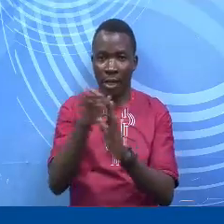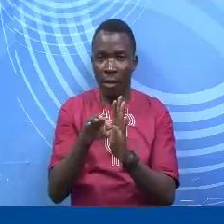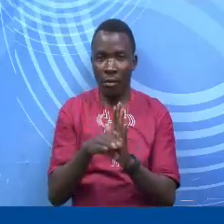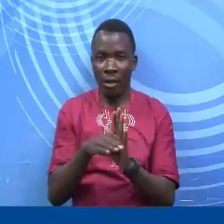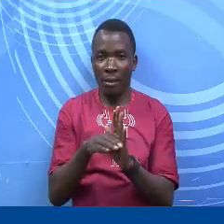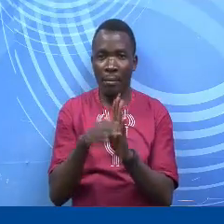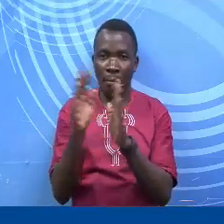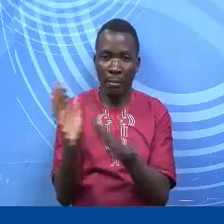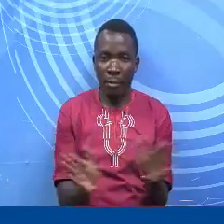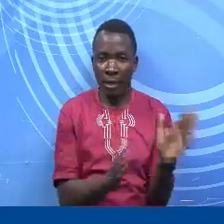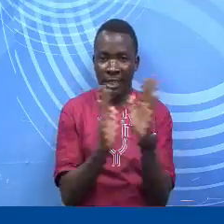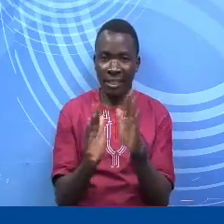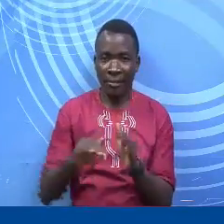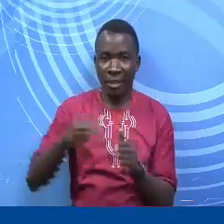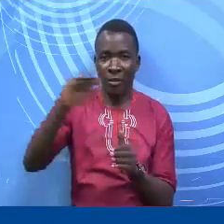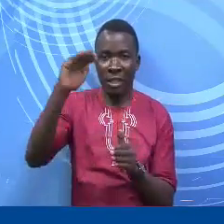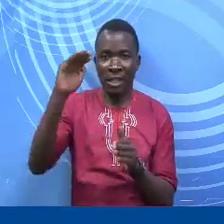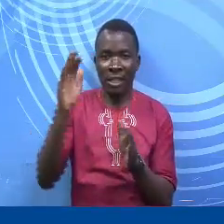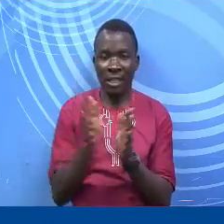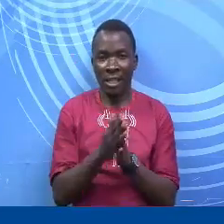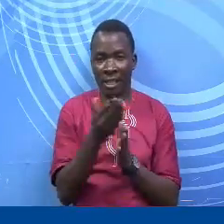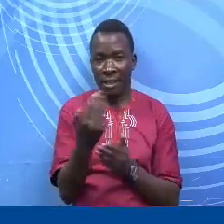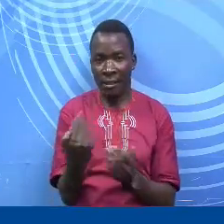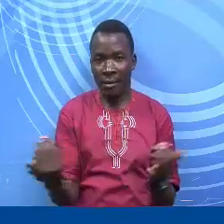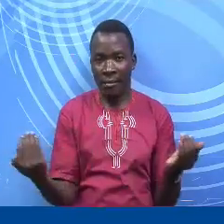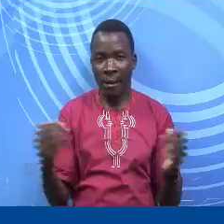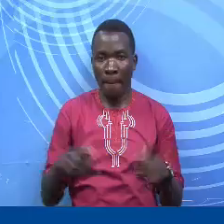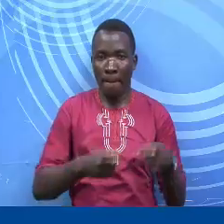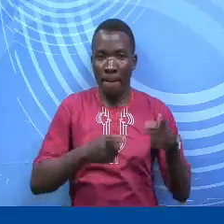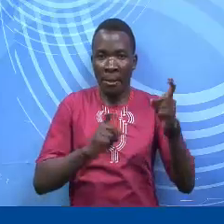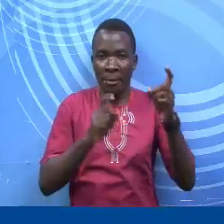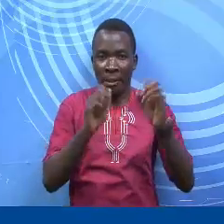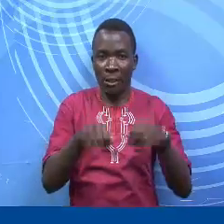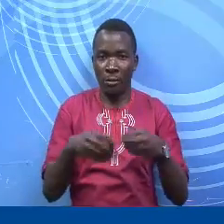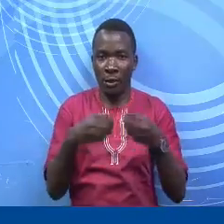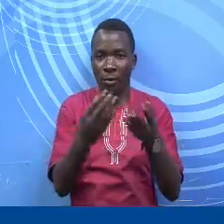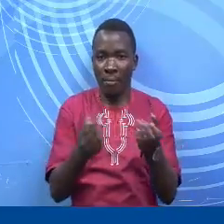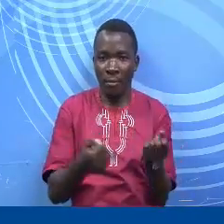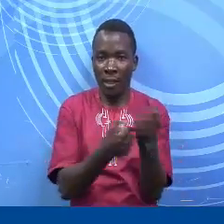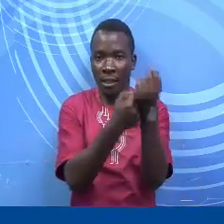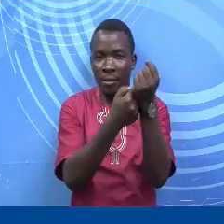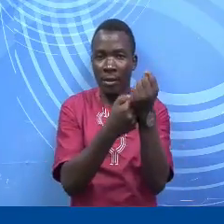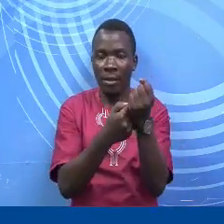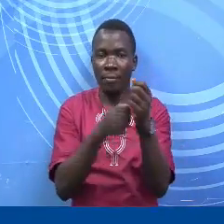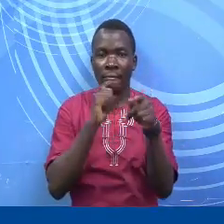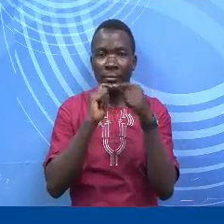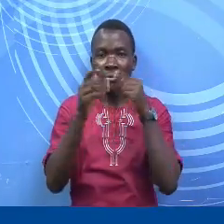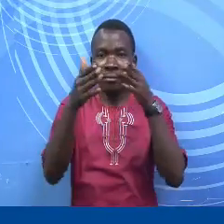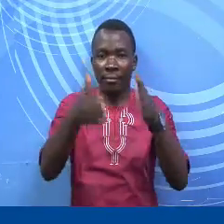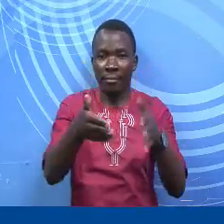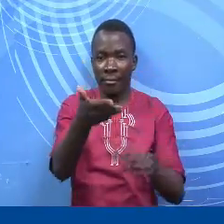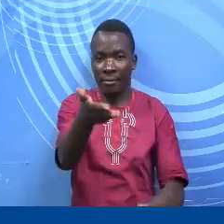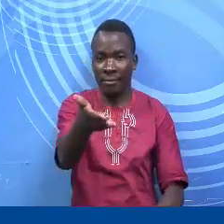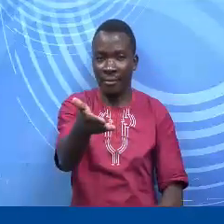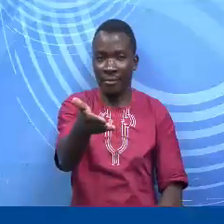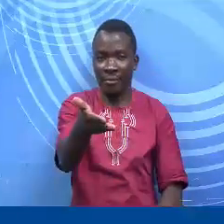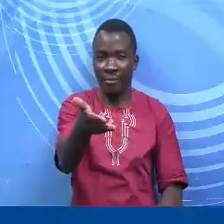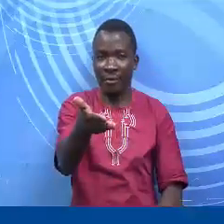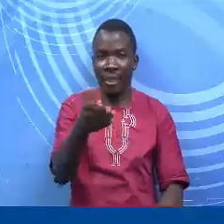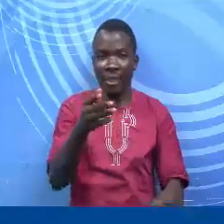gahunda mboneza mikurire n'aba bana batewe inda bakabasha guhabwa ubufasha se bigabo Janvier